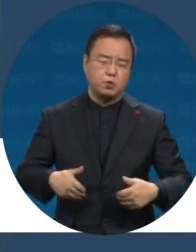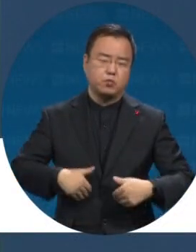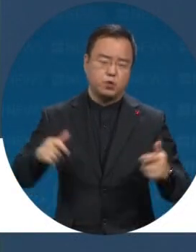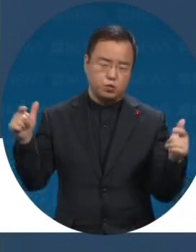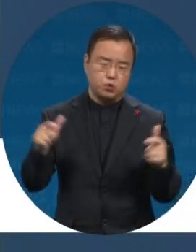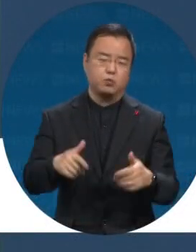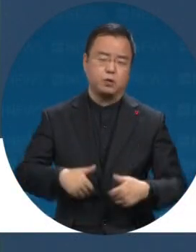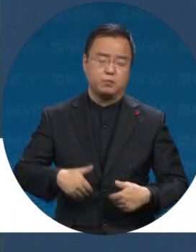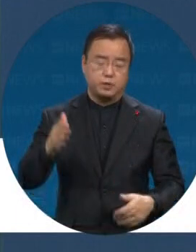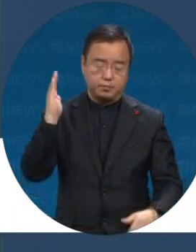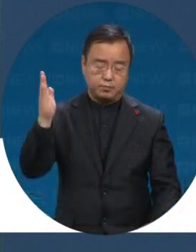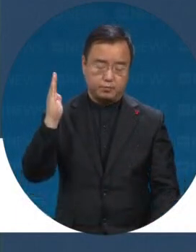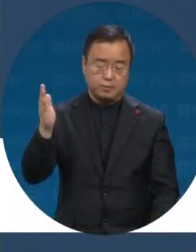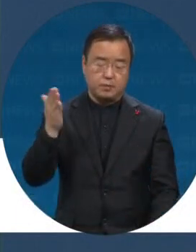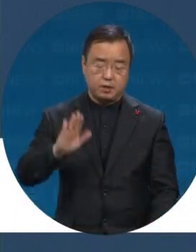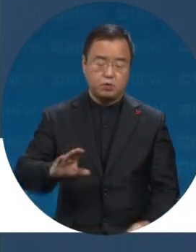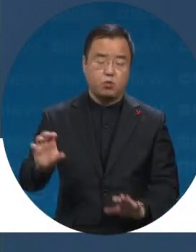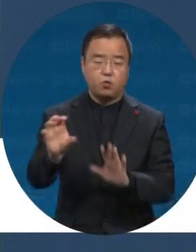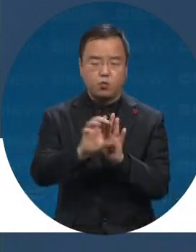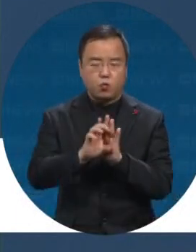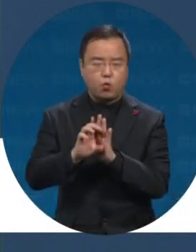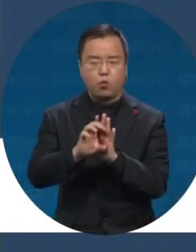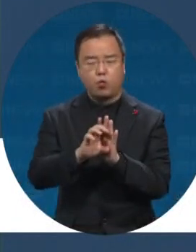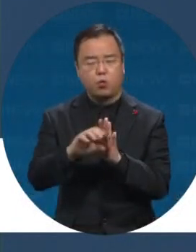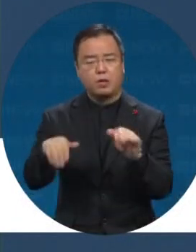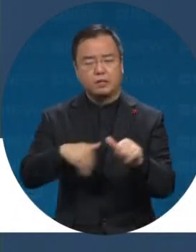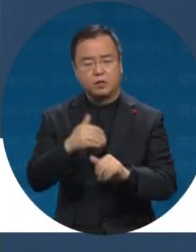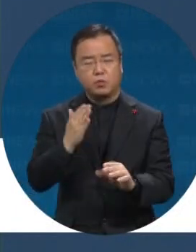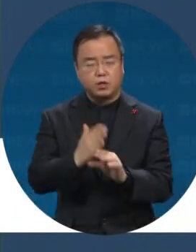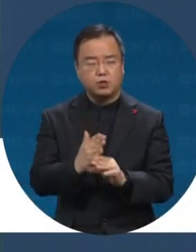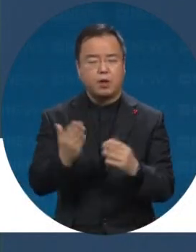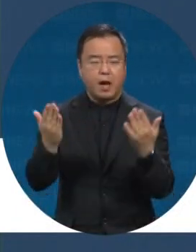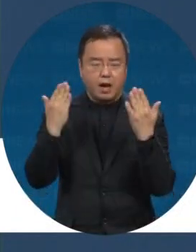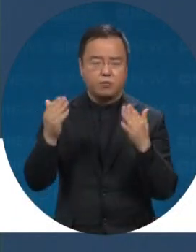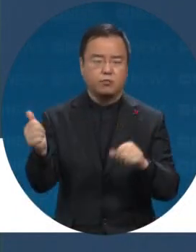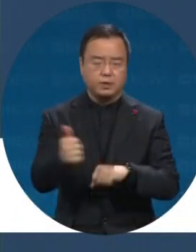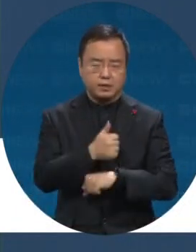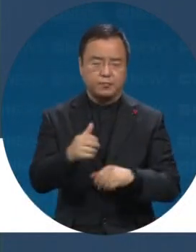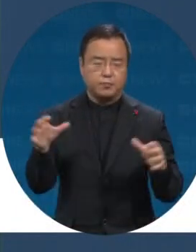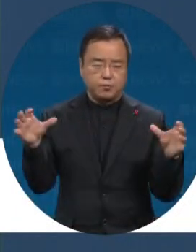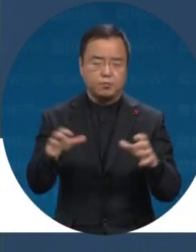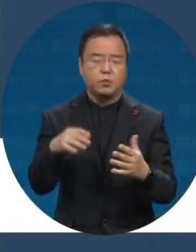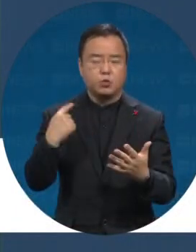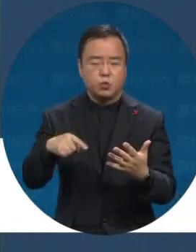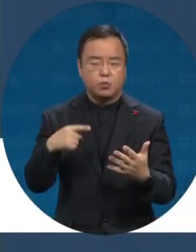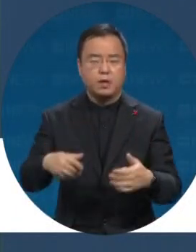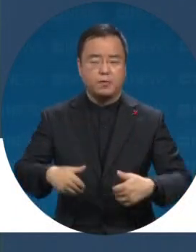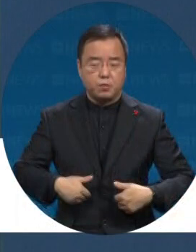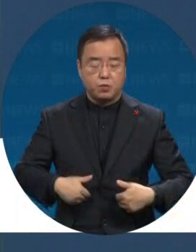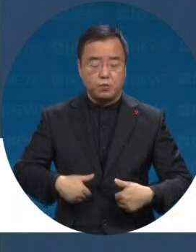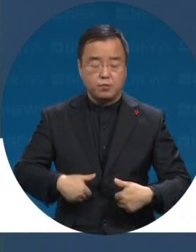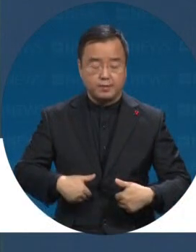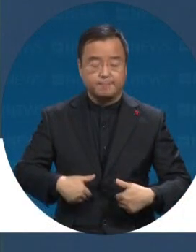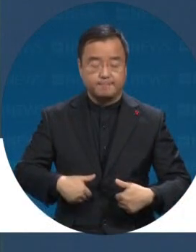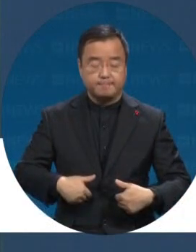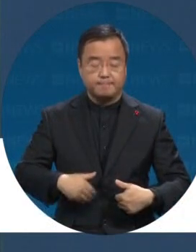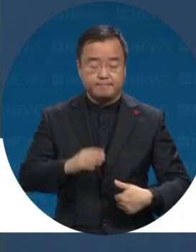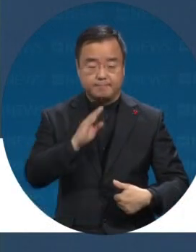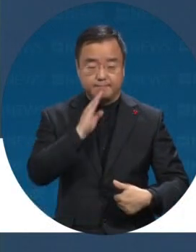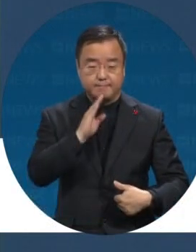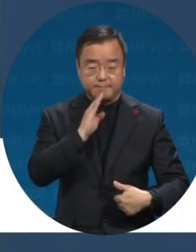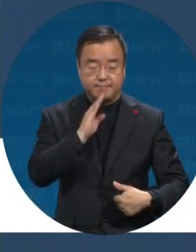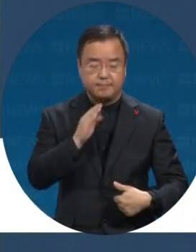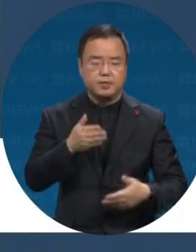장기화 되면서 그 어느 때보다 등교수업이 꼭 필요하다는이 국민 여론의 힘입어서 그렇습니다 20명 상한 지역으로